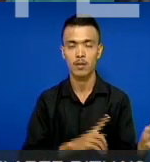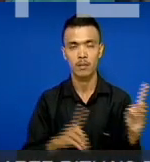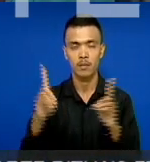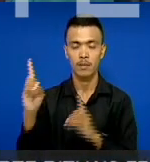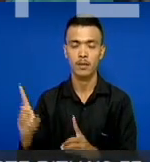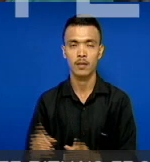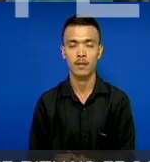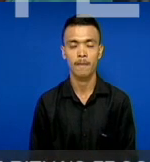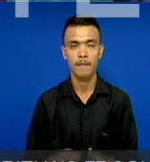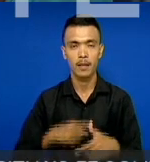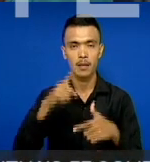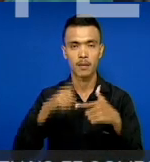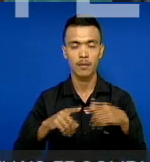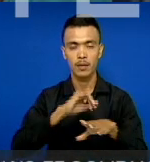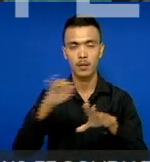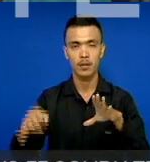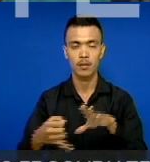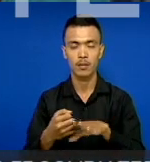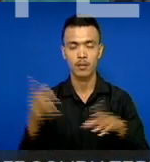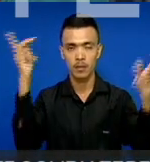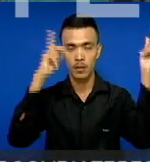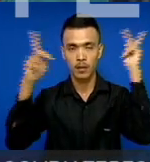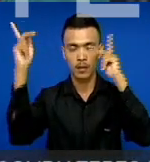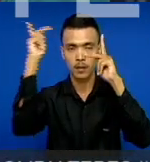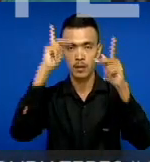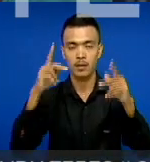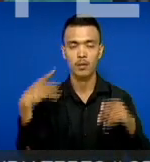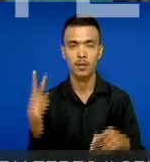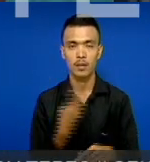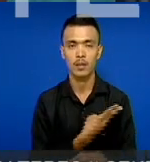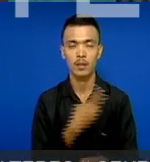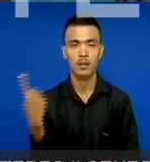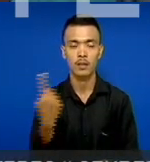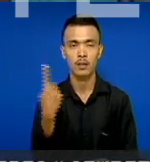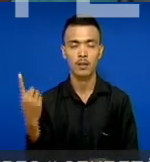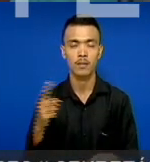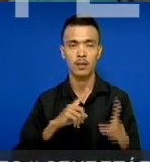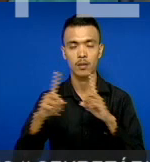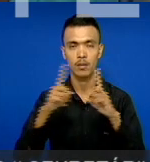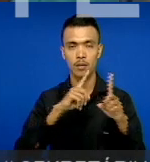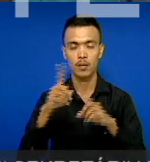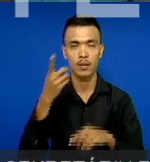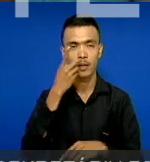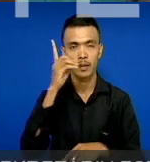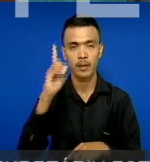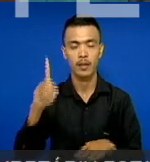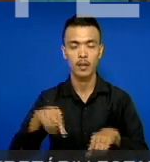kuando involve ya kasu rumah emak tak malu kita sembari ibu hodo tu kuliah kata ne arti marciais